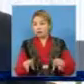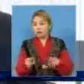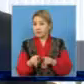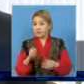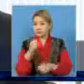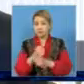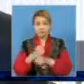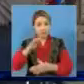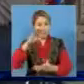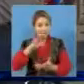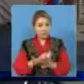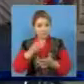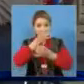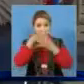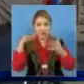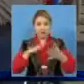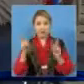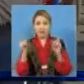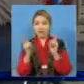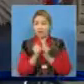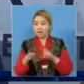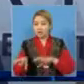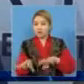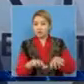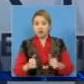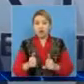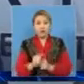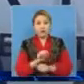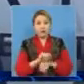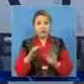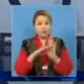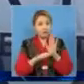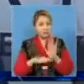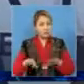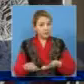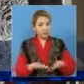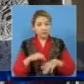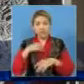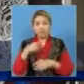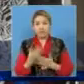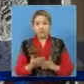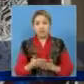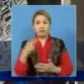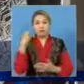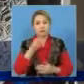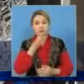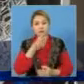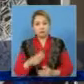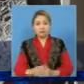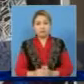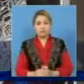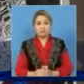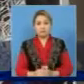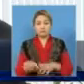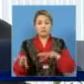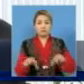жұмысымен танысты. Мәдениет өкілдерімен жүздесіп, жемқорлықтың алдын алуға бағытталған іс-шараларды айтып берді. Нәтиже жаман емес. Сыбайлас